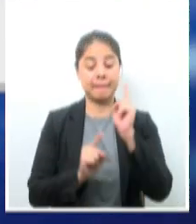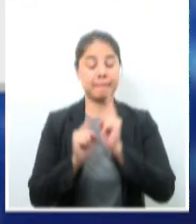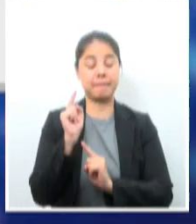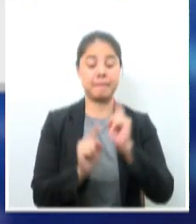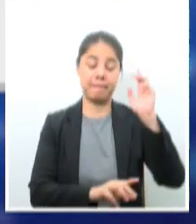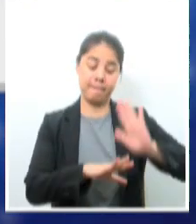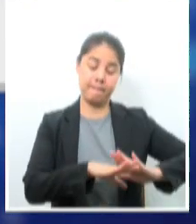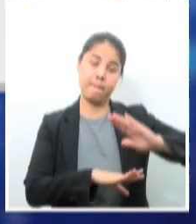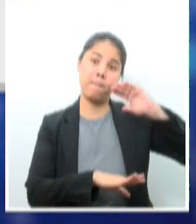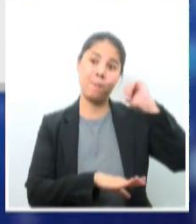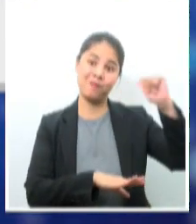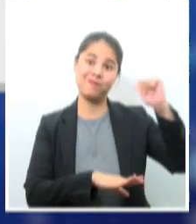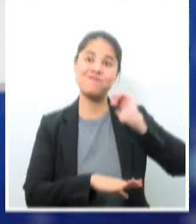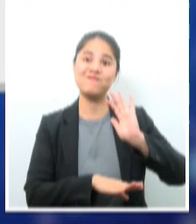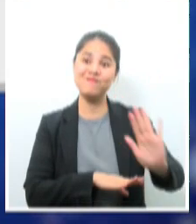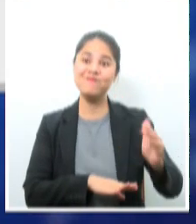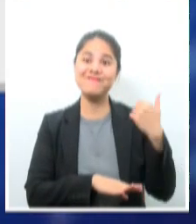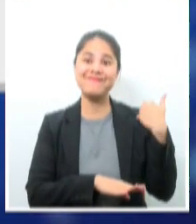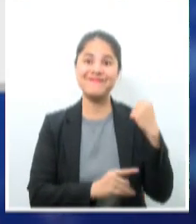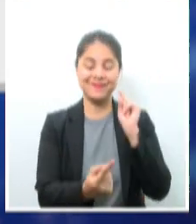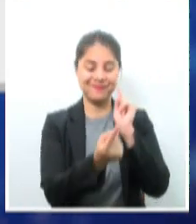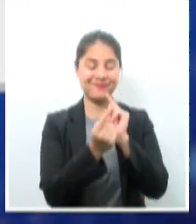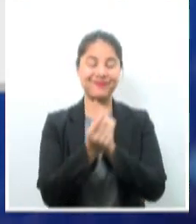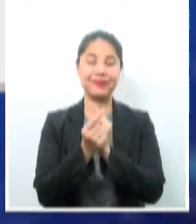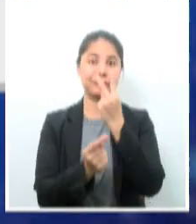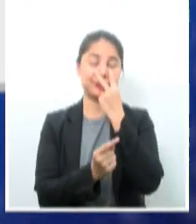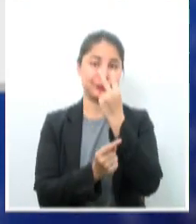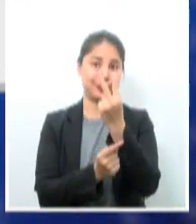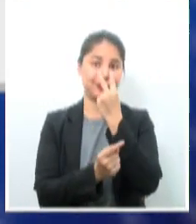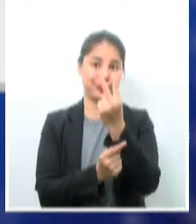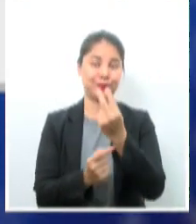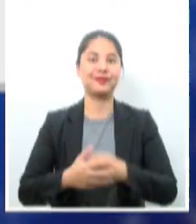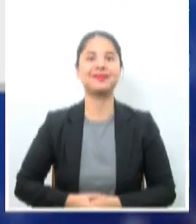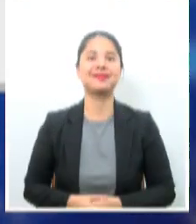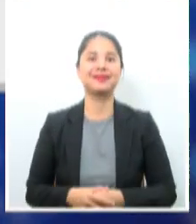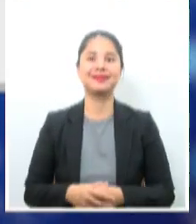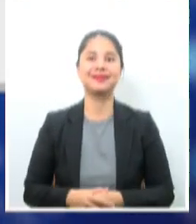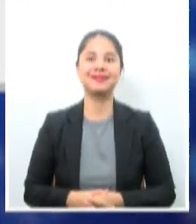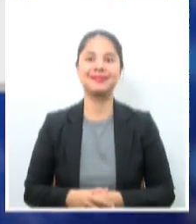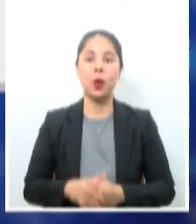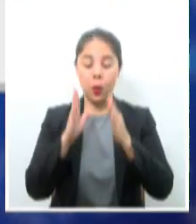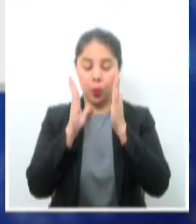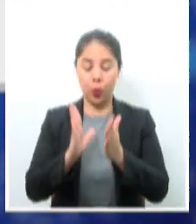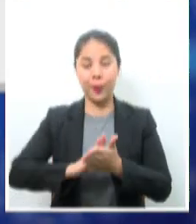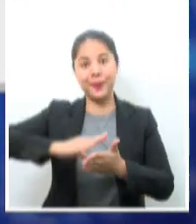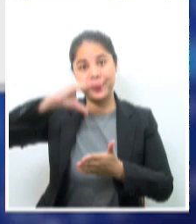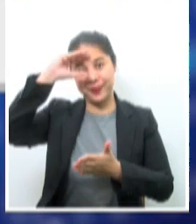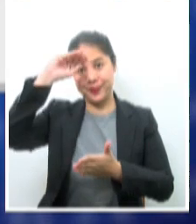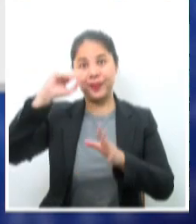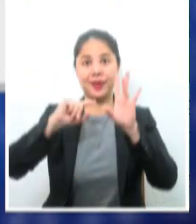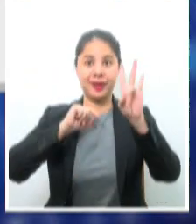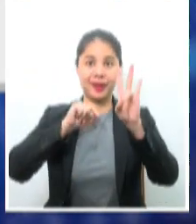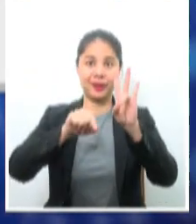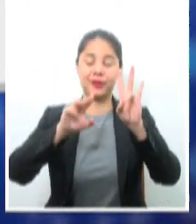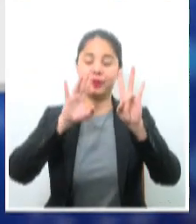ถพิเศษด้วยระบบอิเล็กทรอนิกส์นะครับเราก็จะพบว่าผลการสำรวจแววนั้นนะครับจะมีลักษณะก็คือผู้เรียนเนี่ยประมาณ